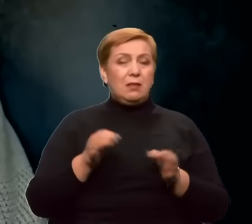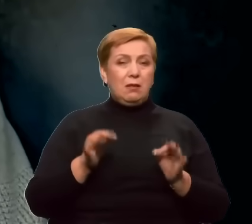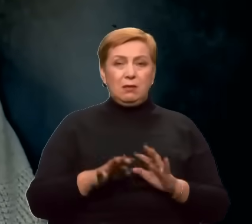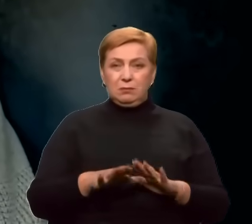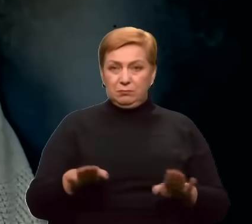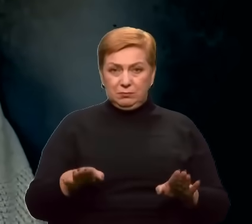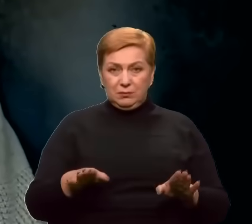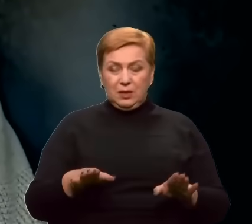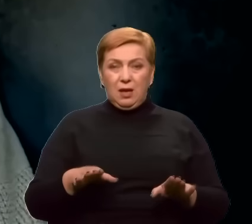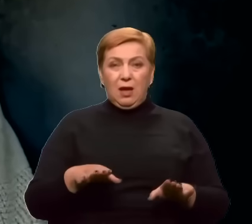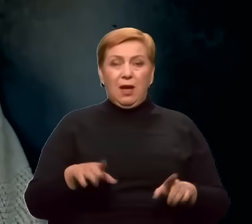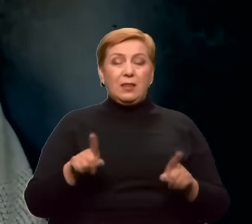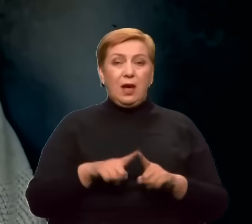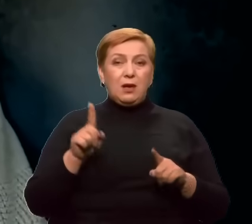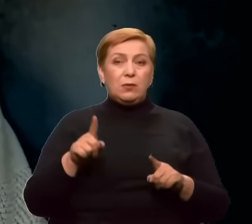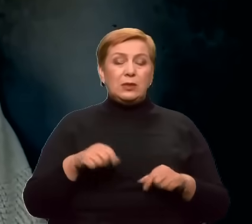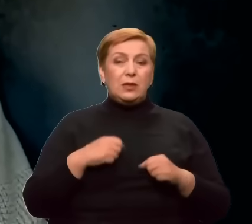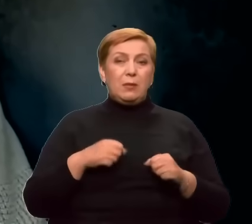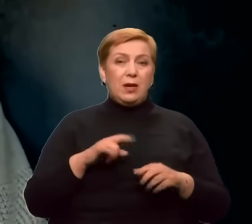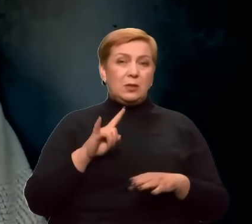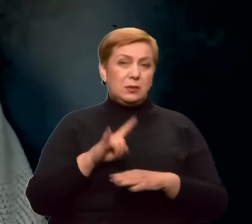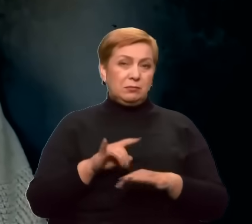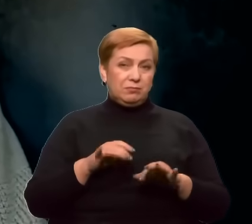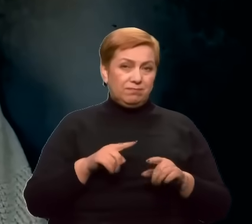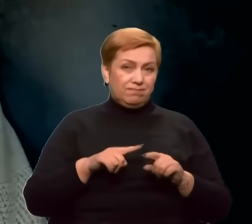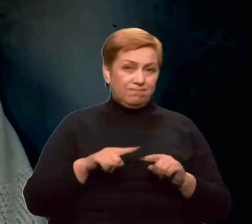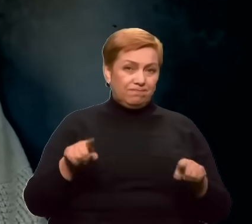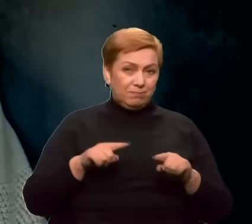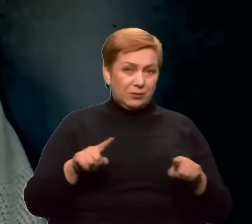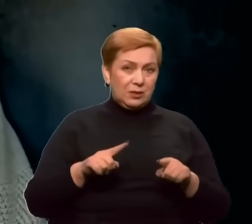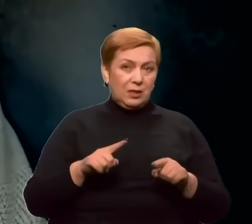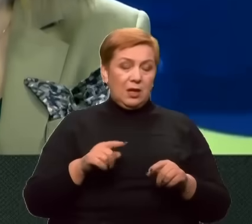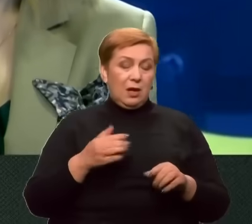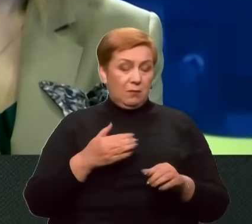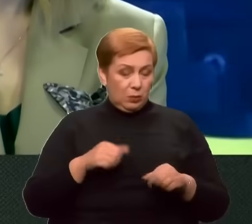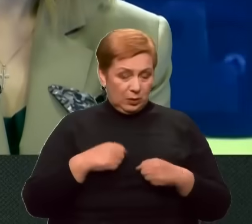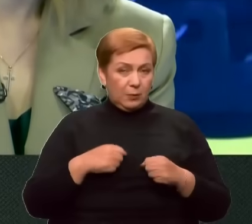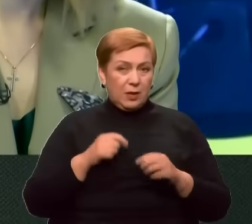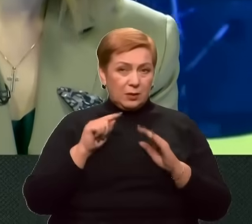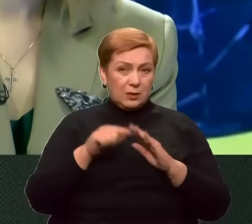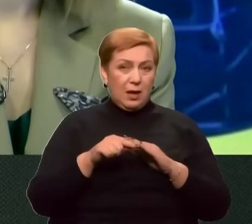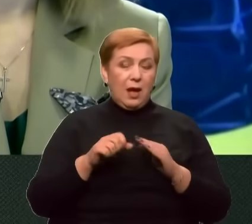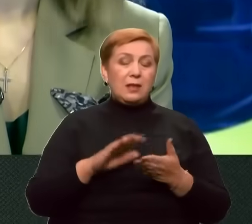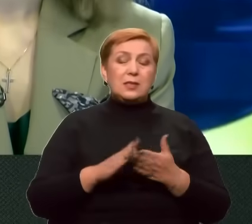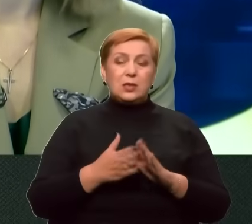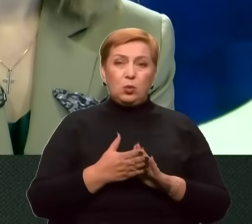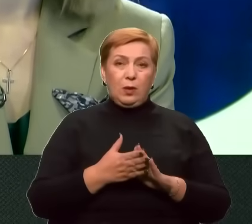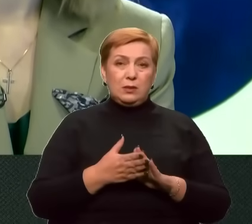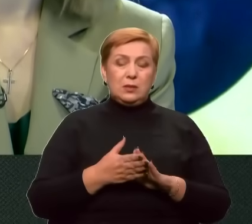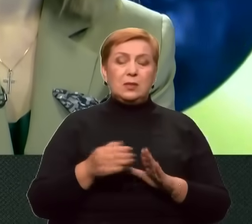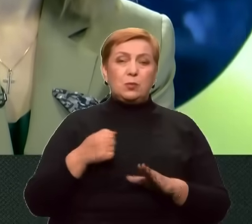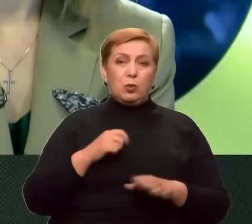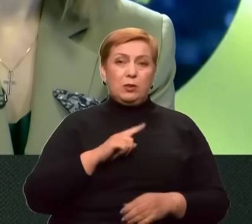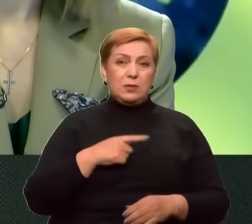дійсності. Так вони намагаються прорватися безпосередньо на Авдіївський Коксахім. Але ситуація наразі контрольована Збройними